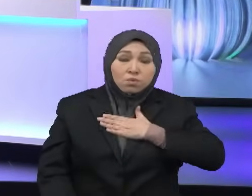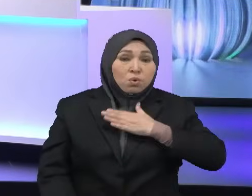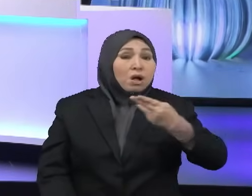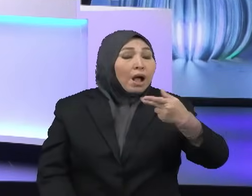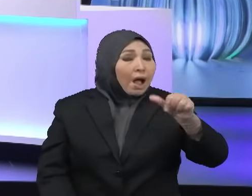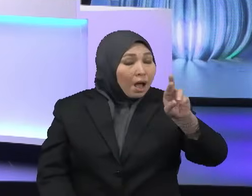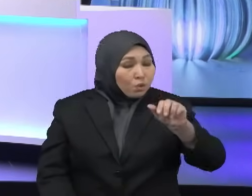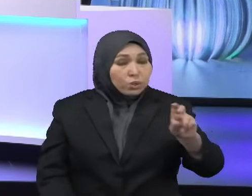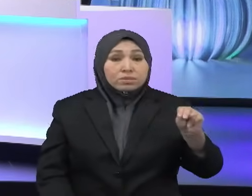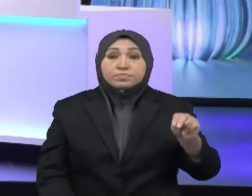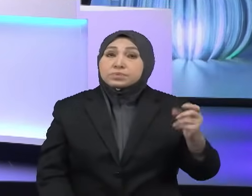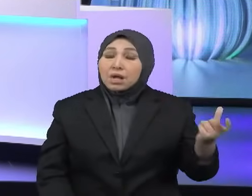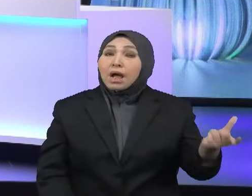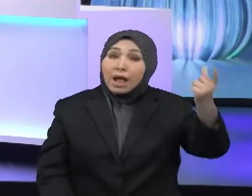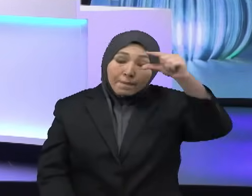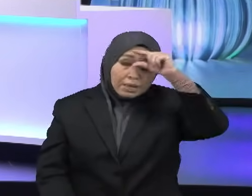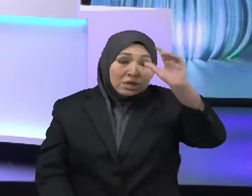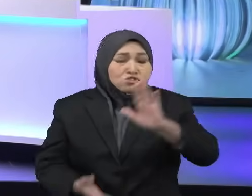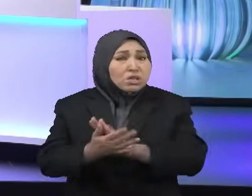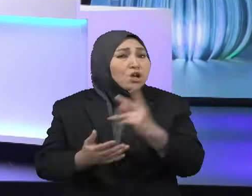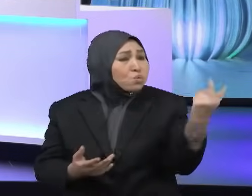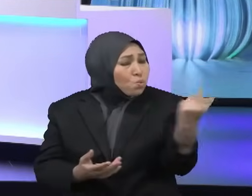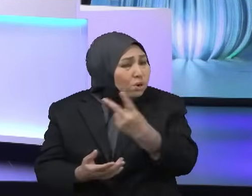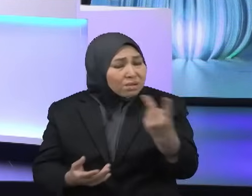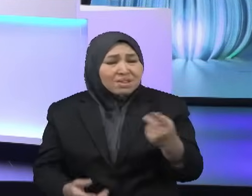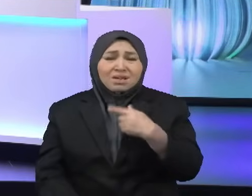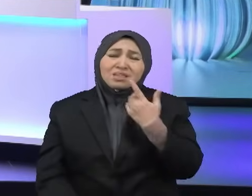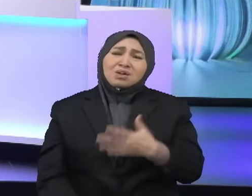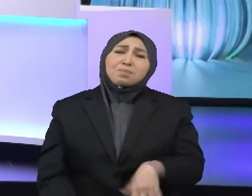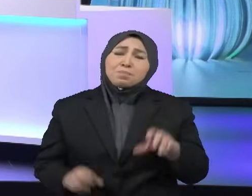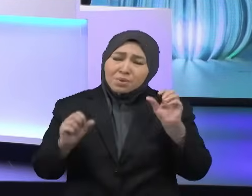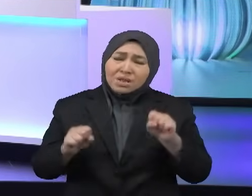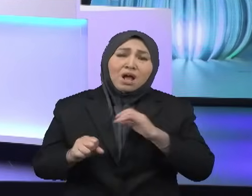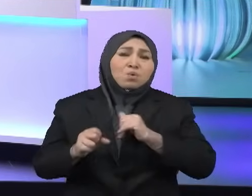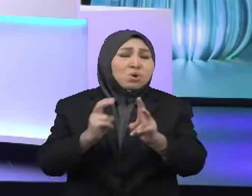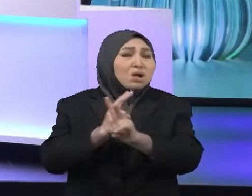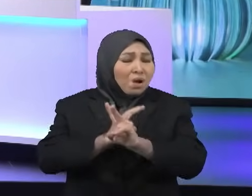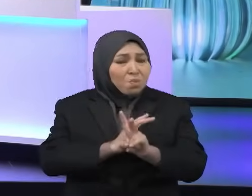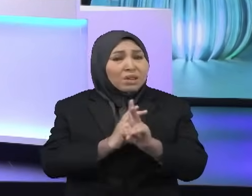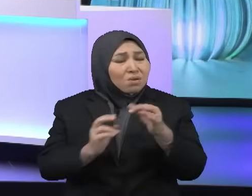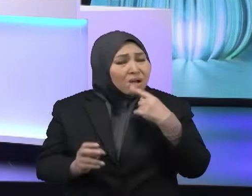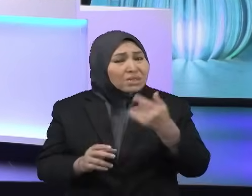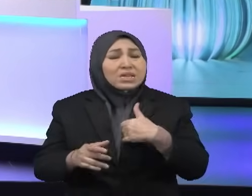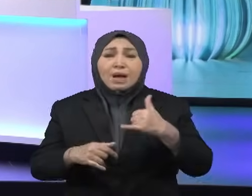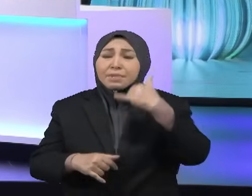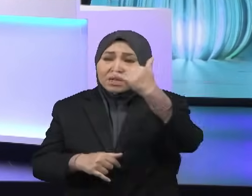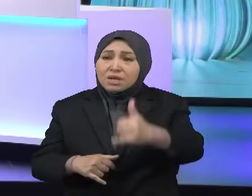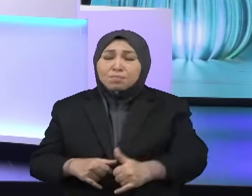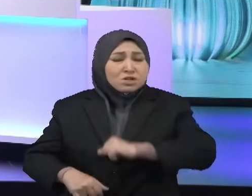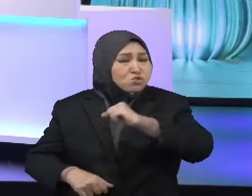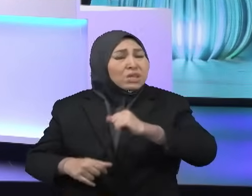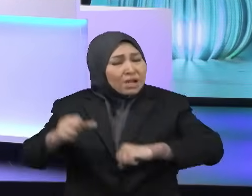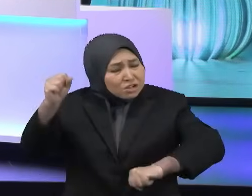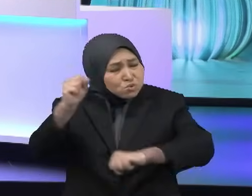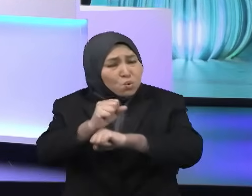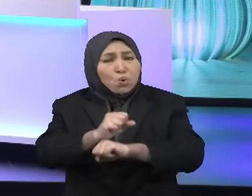iaitu Nabi Harun, abang dia. Ya, jadi dua orang ni je yang dia kata boleh aku kawal. Kalau kata nak pergi berjuang, dialah yang akan sokong,